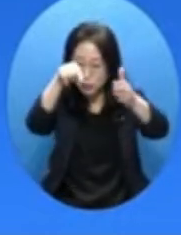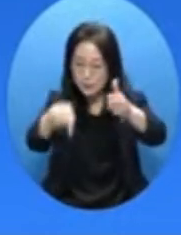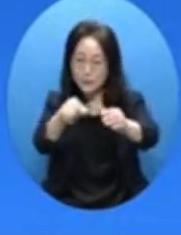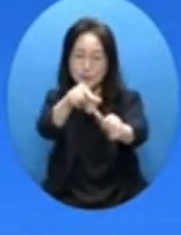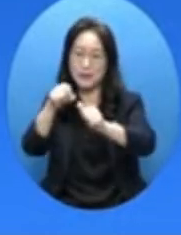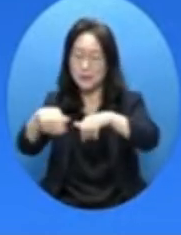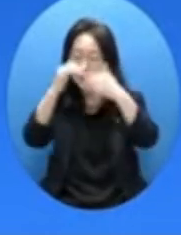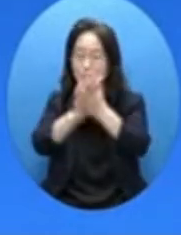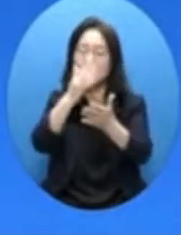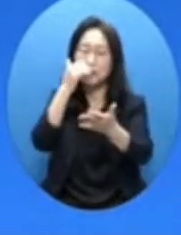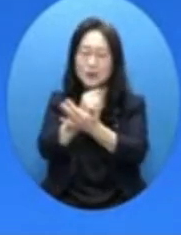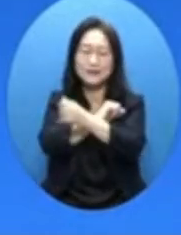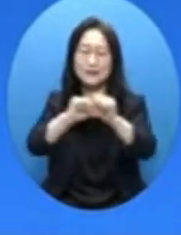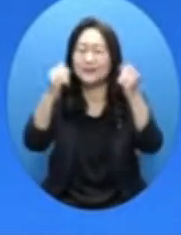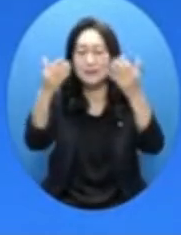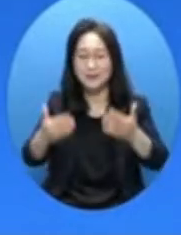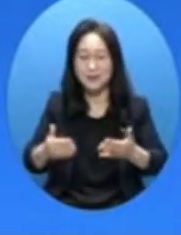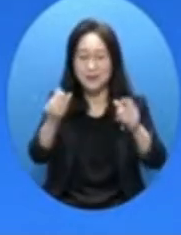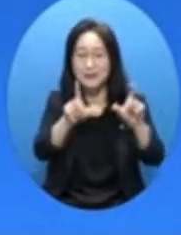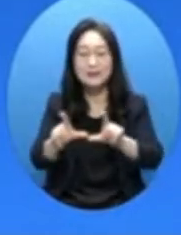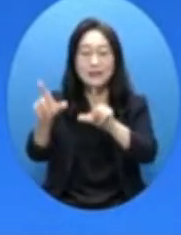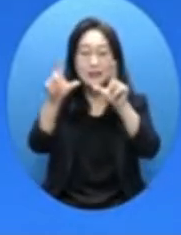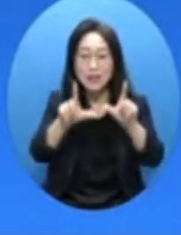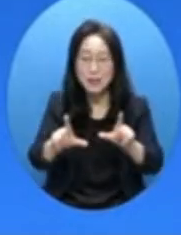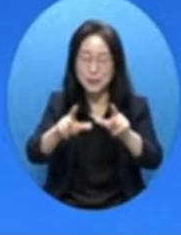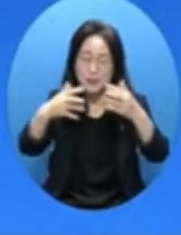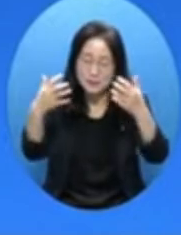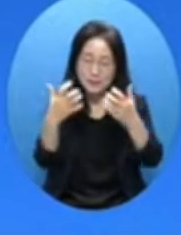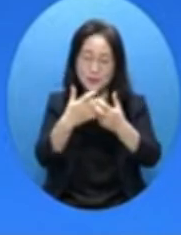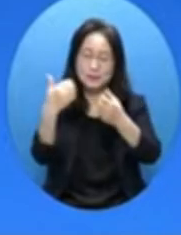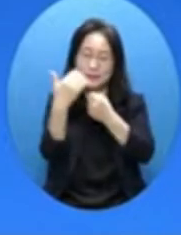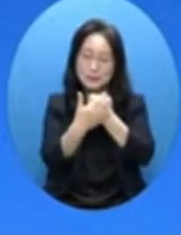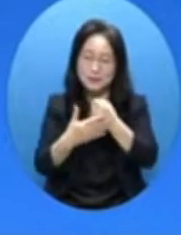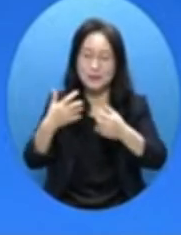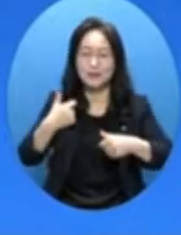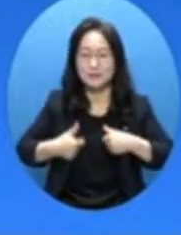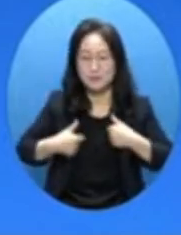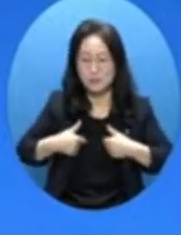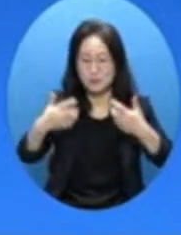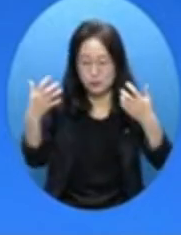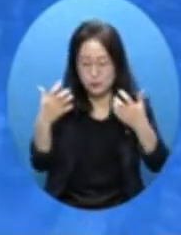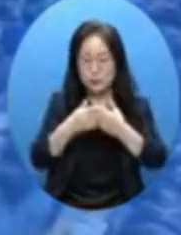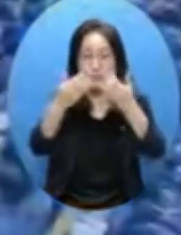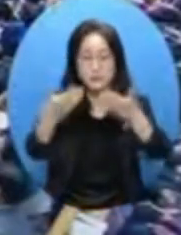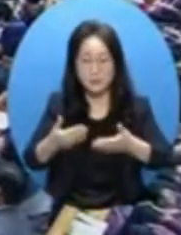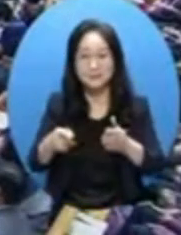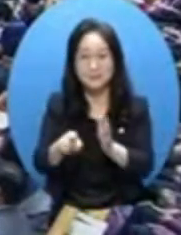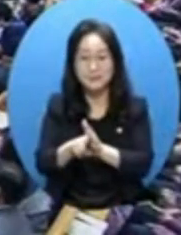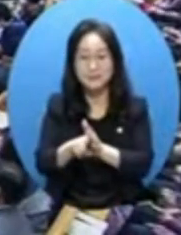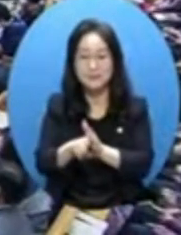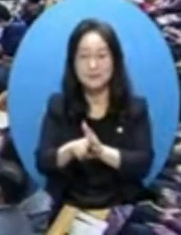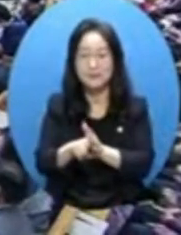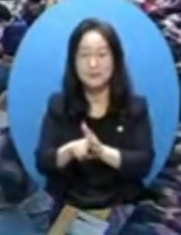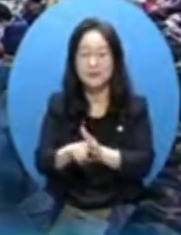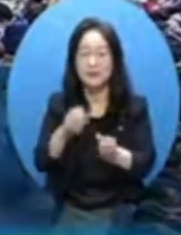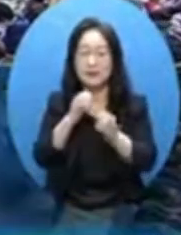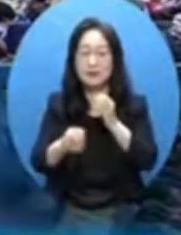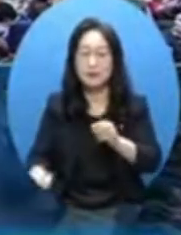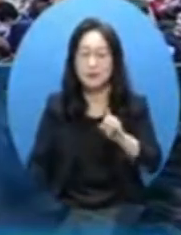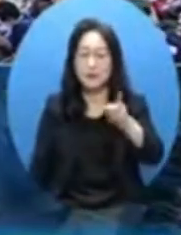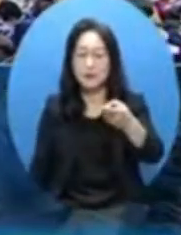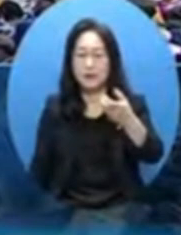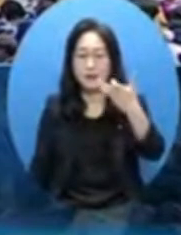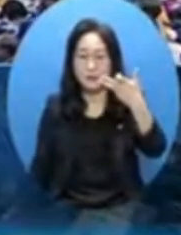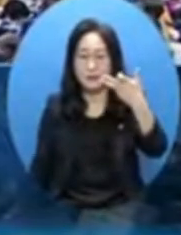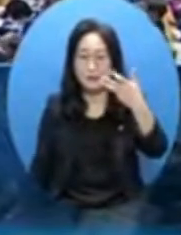죄를 사하여 주시고 우리 삶에 넘치는 은혜와 기쁨이 충만하게 만들어 주시는 것입니다. 시편 103편